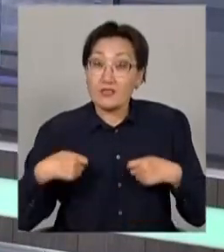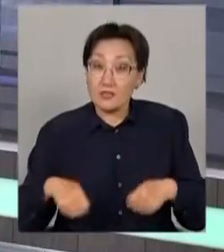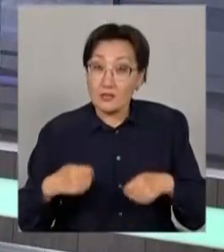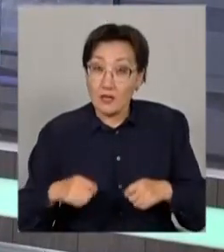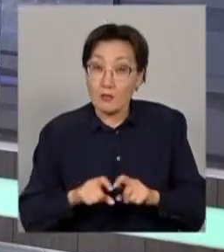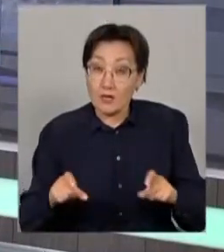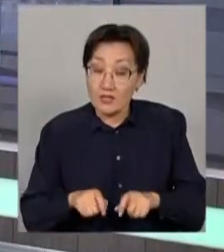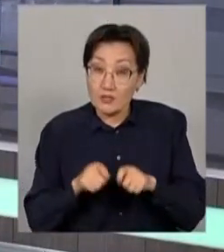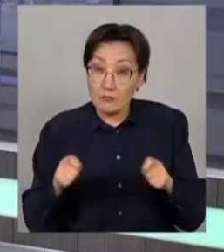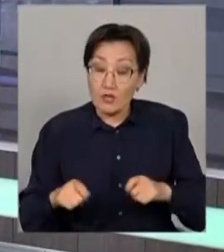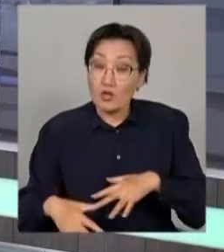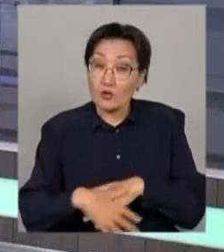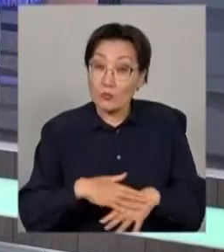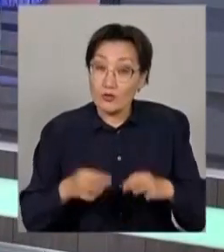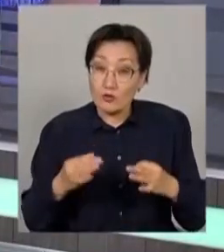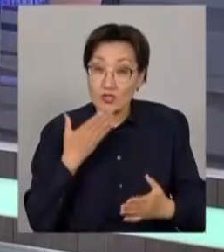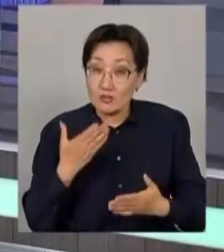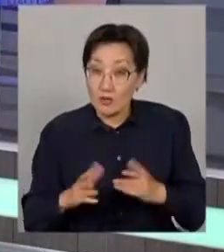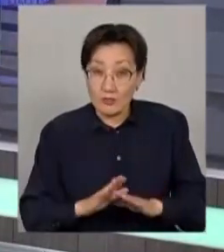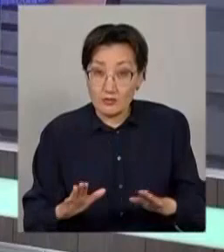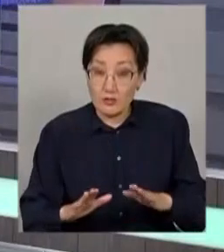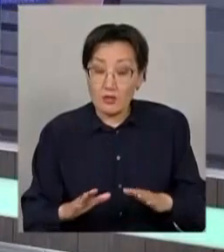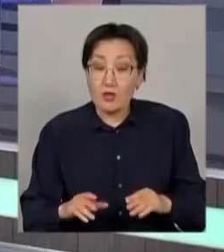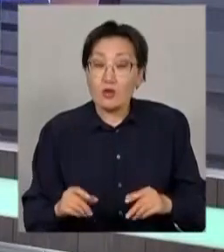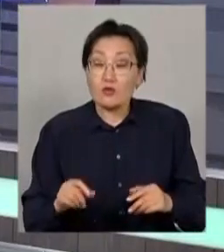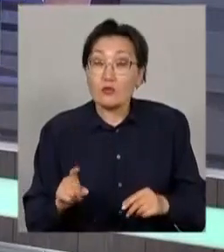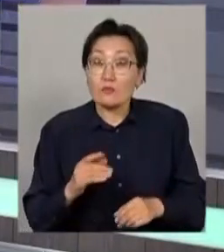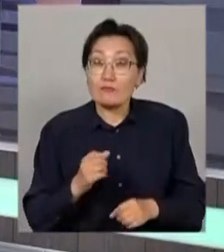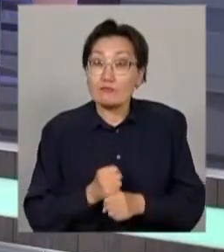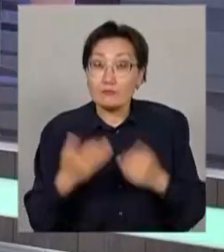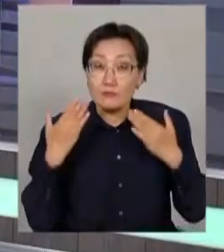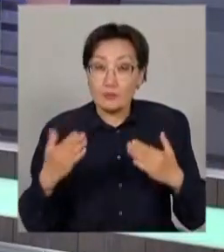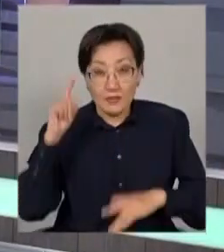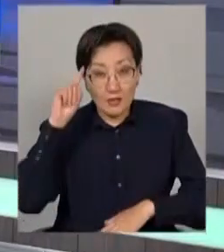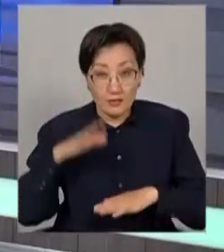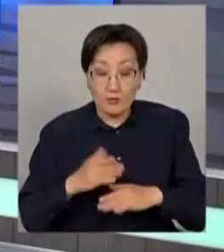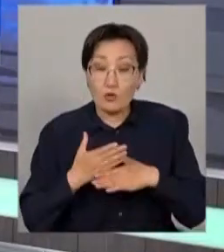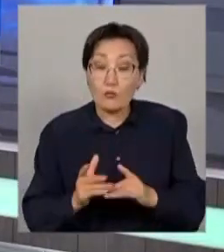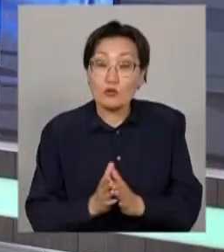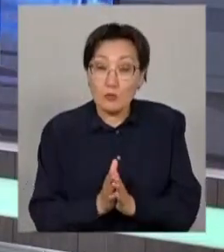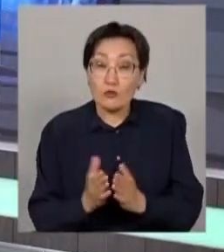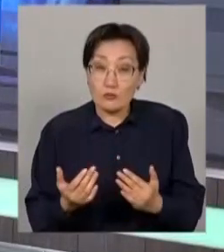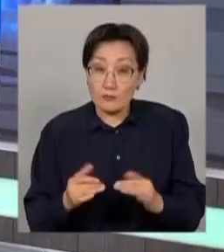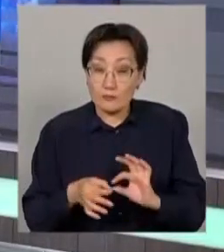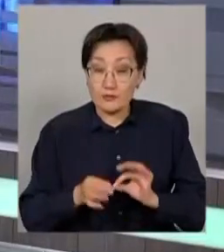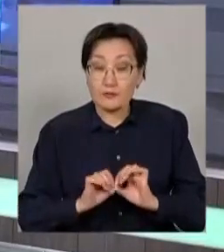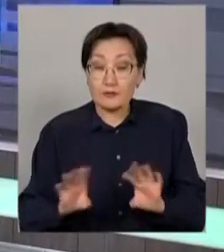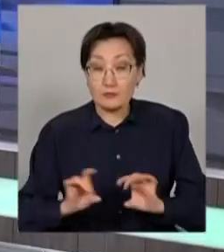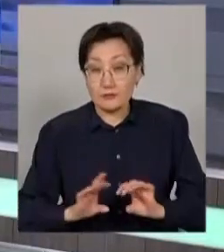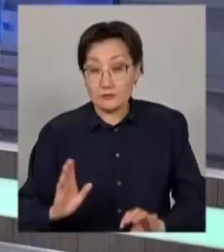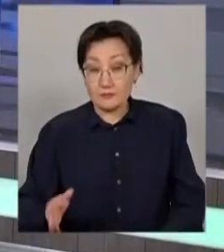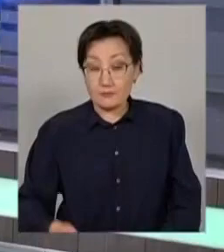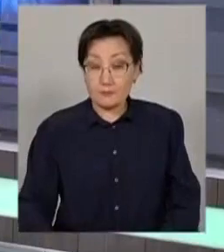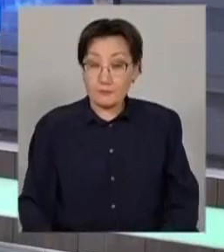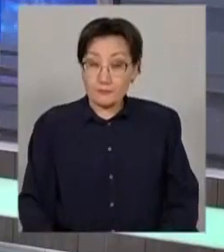тұрғындардан рұқсат алмаған екен. Енді зәре құты қашқан Бұқара әкімдіктегілерден көмек сұрап отыр. Тақырыпты өңірдегі әріптесім Жұлдыз